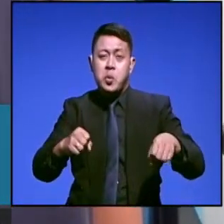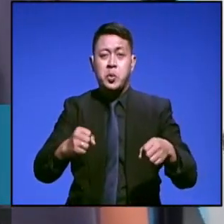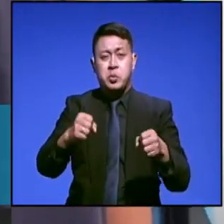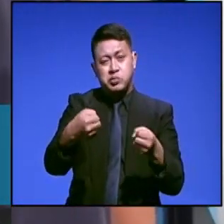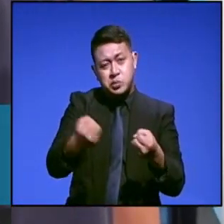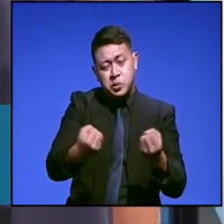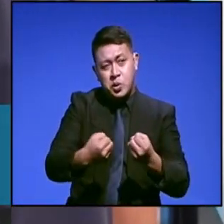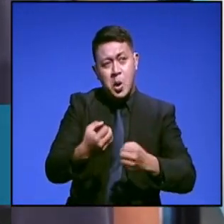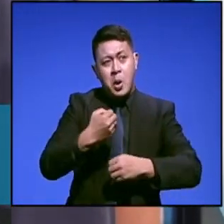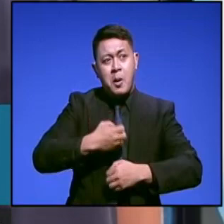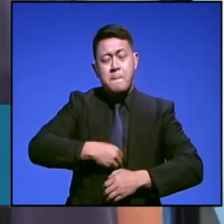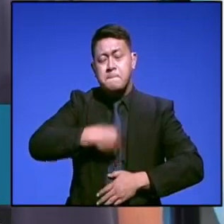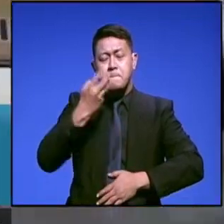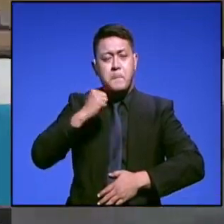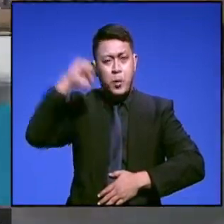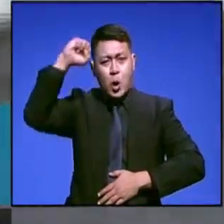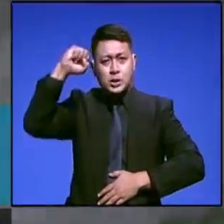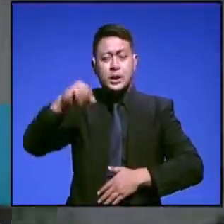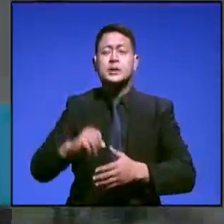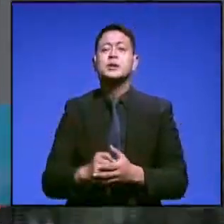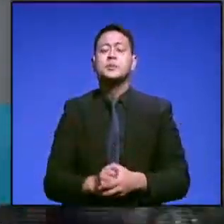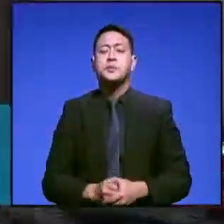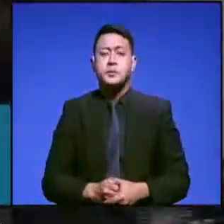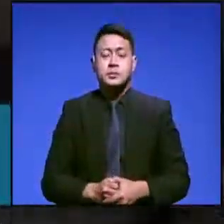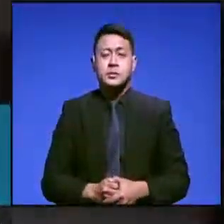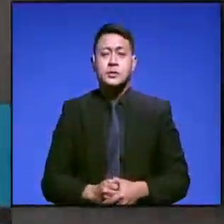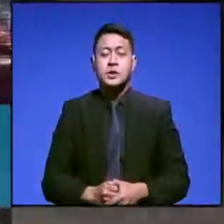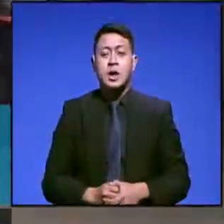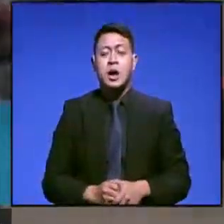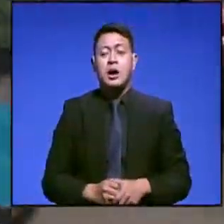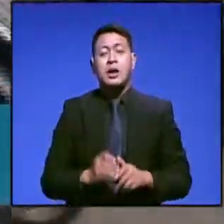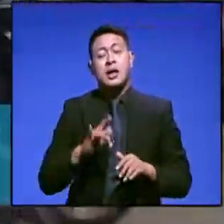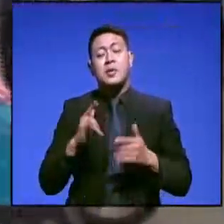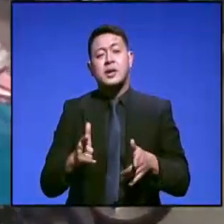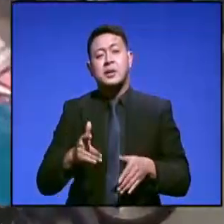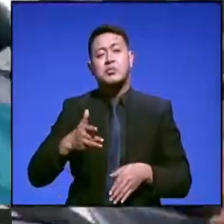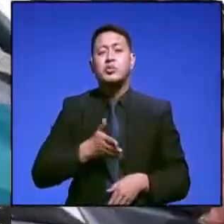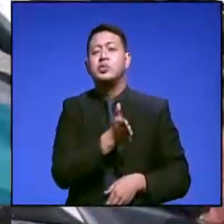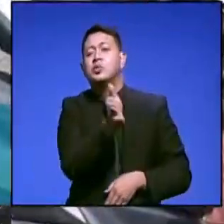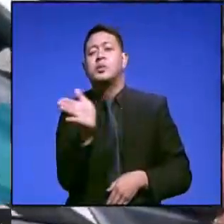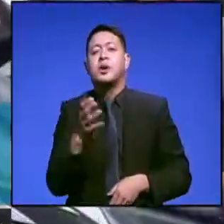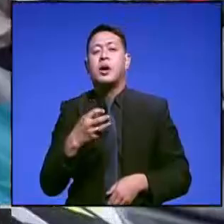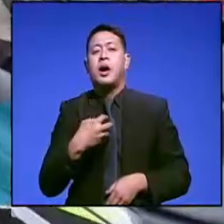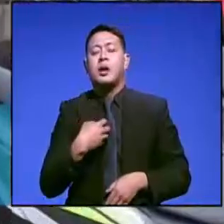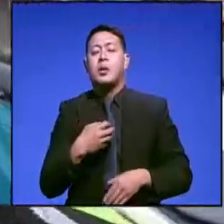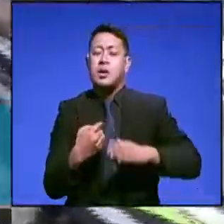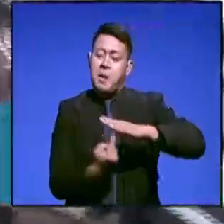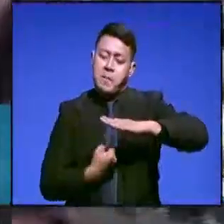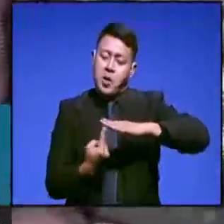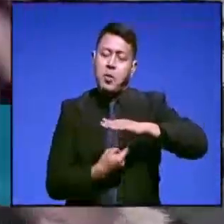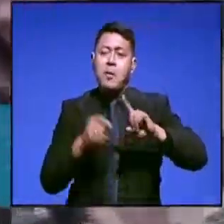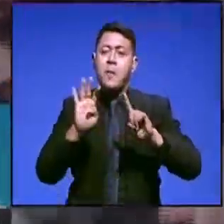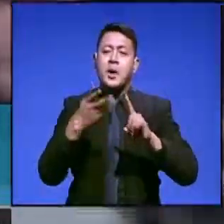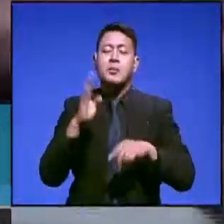4 sempat memprotes tindakan petugas. Kendati demikian, pengguna jalan akhirnya memutar arah karena tak ingin dikarantina selama